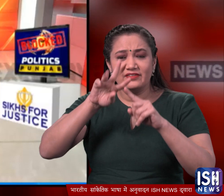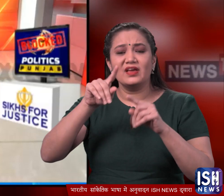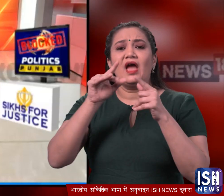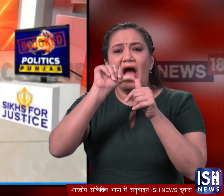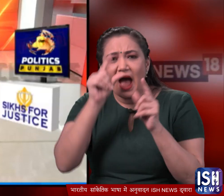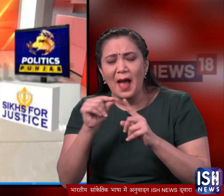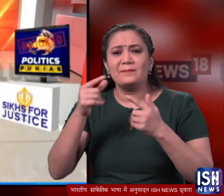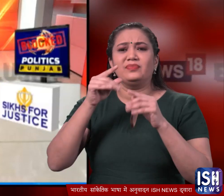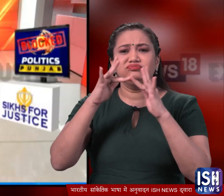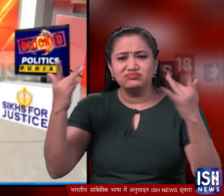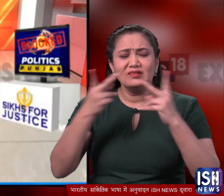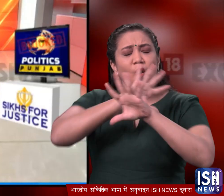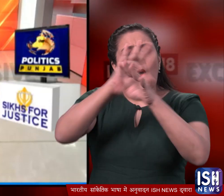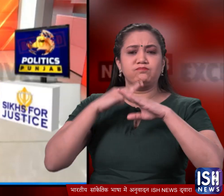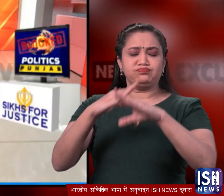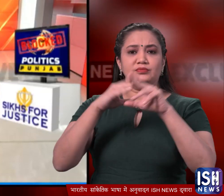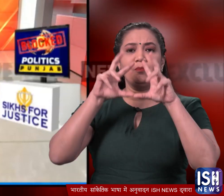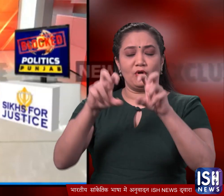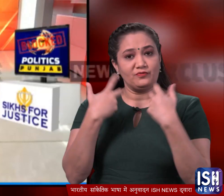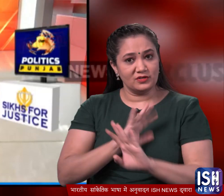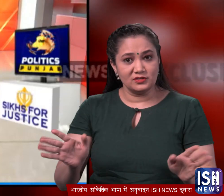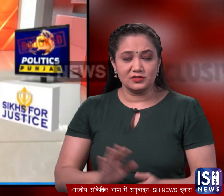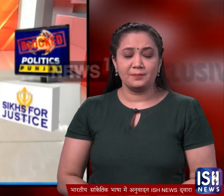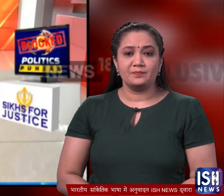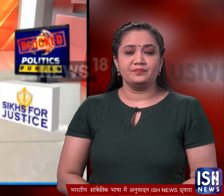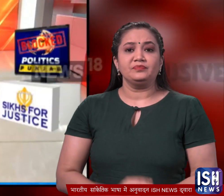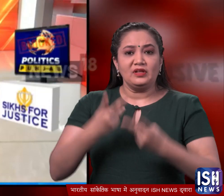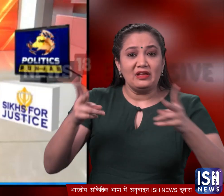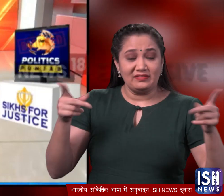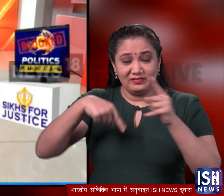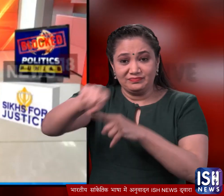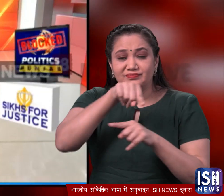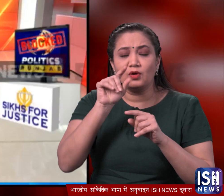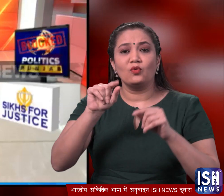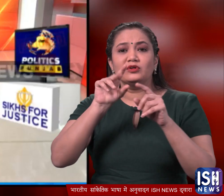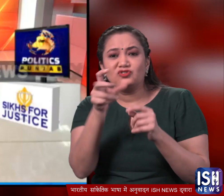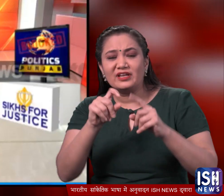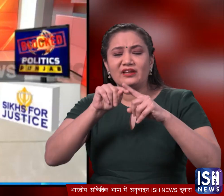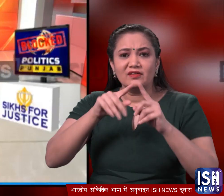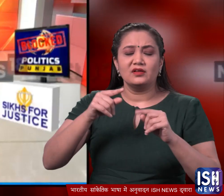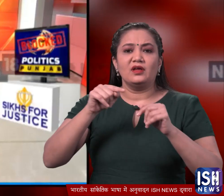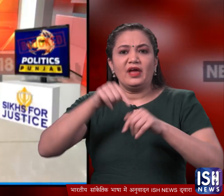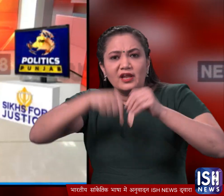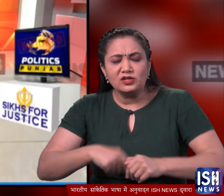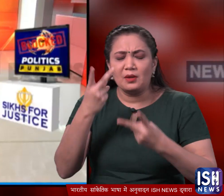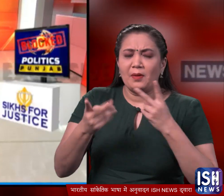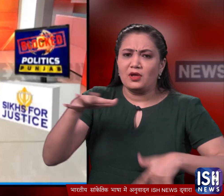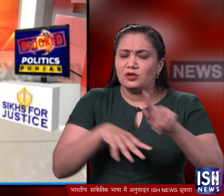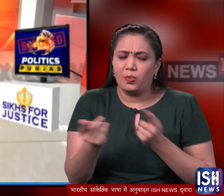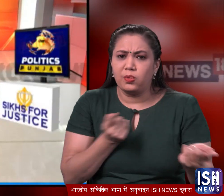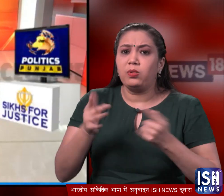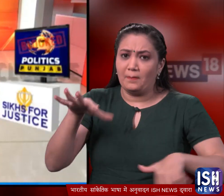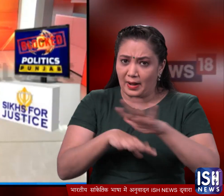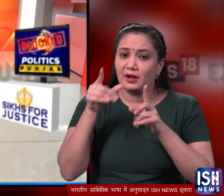ऐप, वेबसाइट और सोशल मीडिया अकाउंट को ब्लॉक कर दिया गया, क्योंकि आरोप है कि इन प्लेटफॉर्म के जरिए इस चैनल की विधानसभा चुनाव में